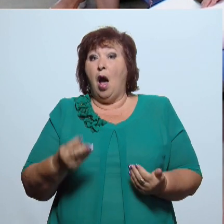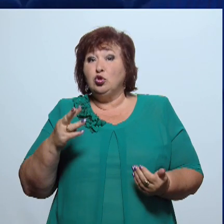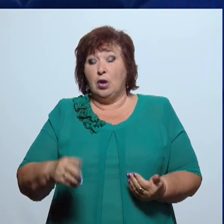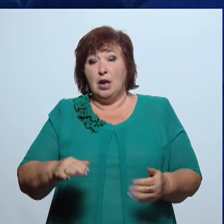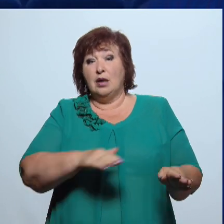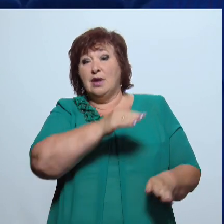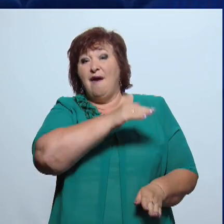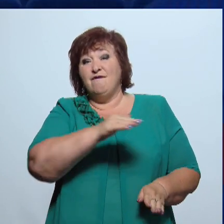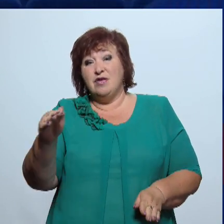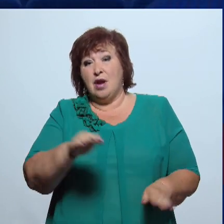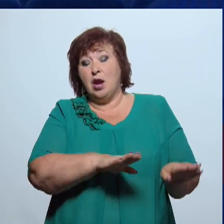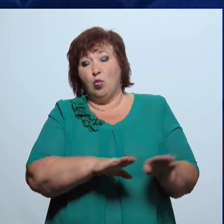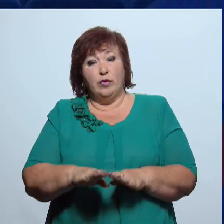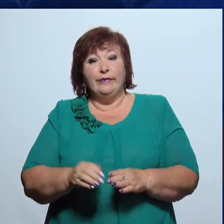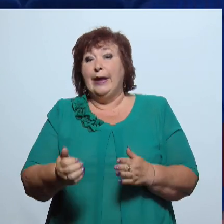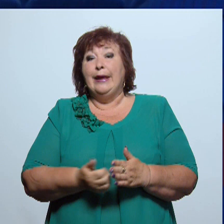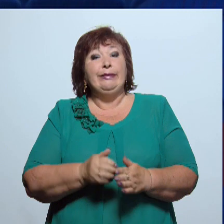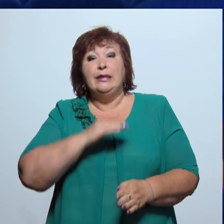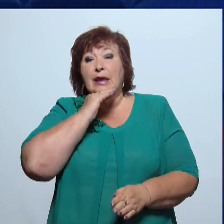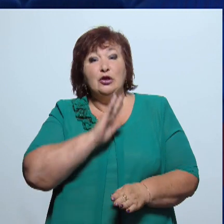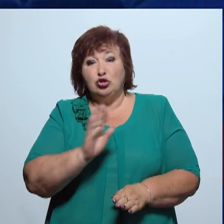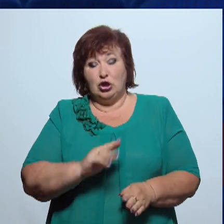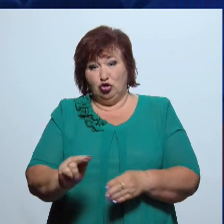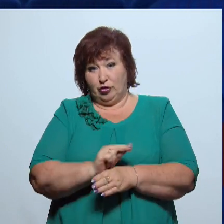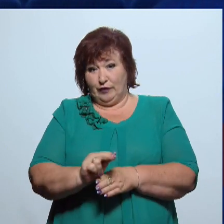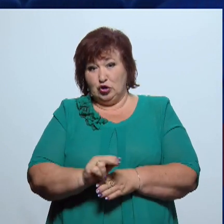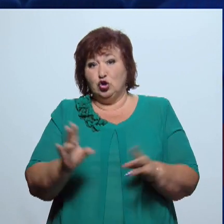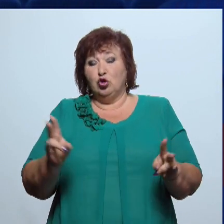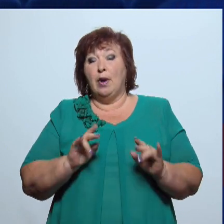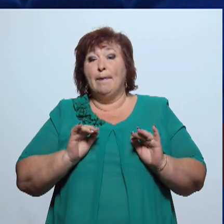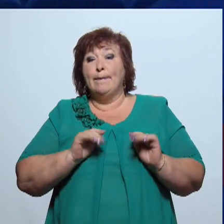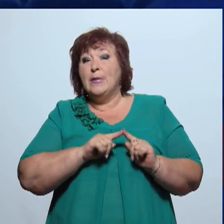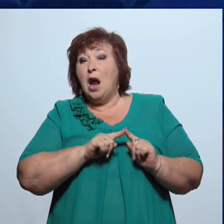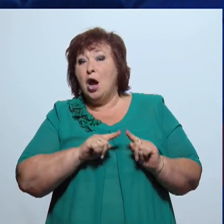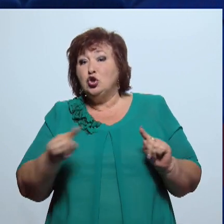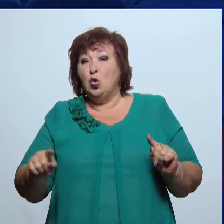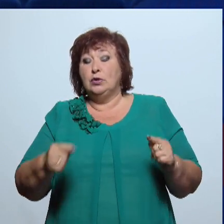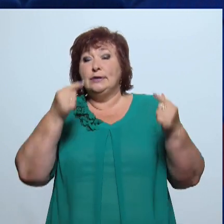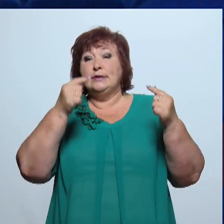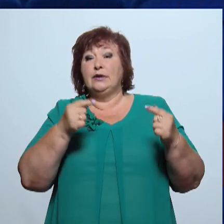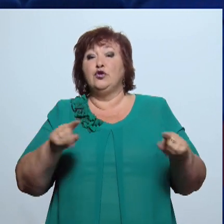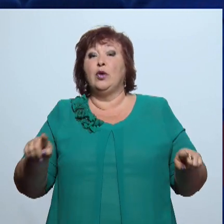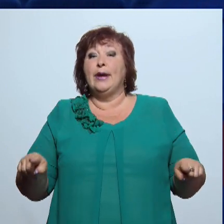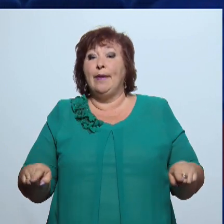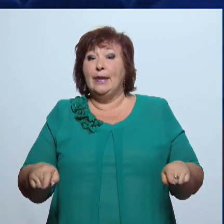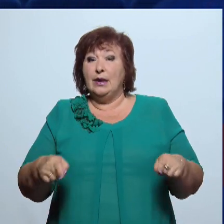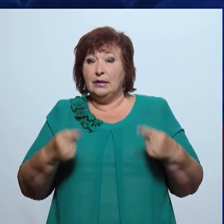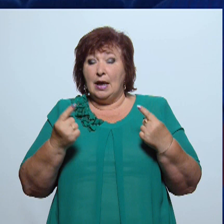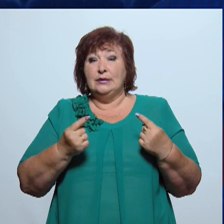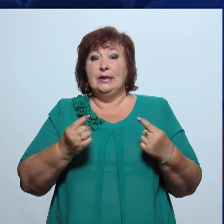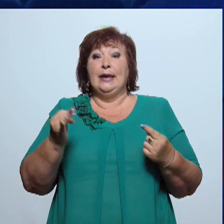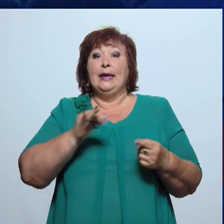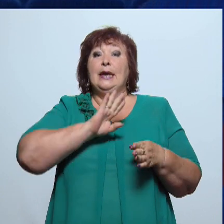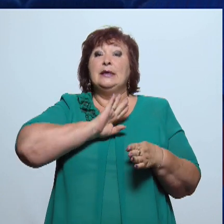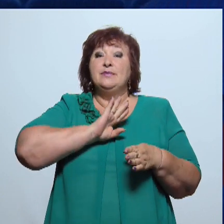уровне. Недостаточно вылечить человека. Нужно же еще, чтобы он прошел соответствующую реабилитацию и таким образом избежал